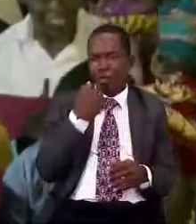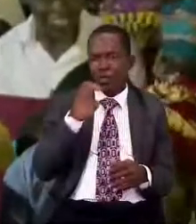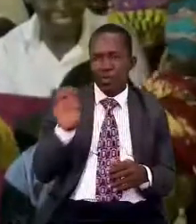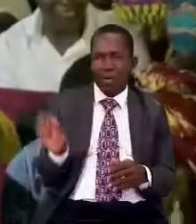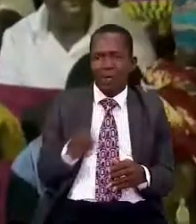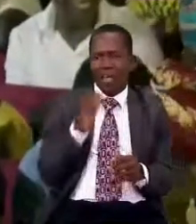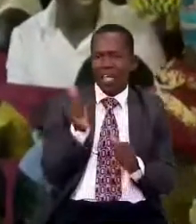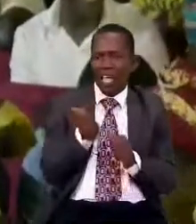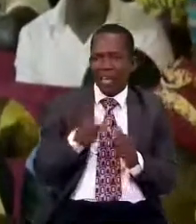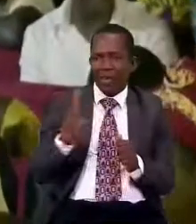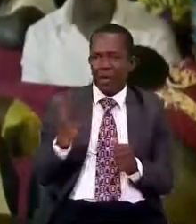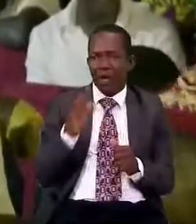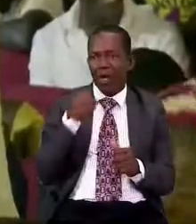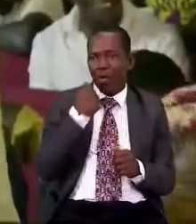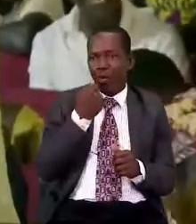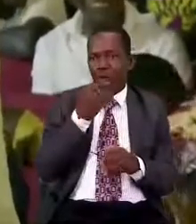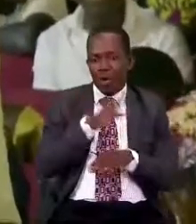jour.